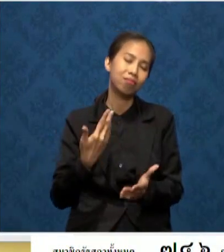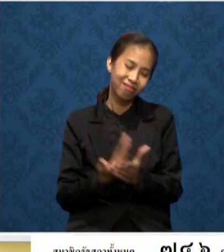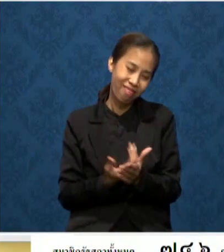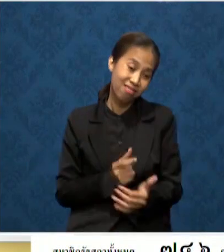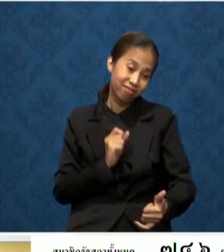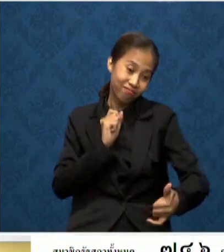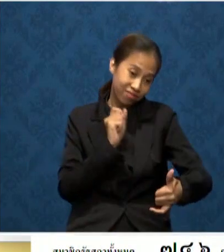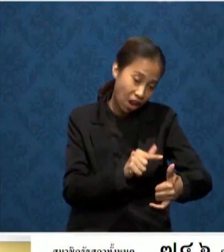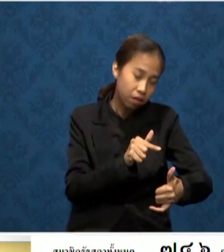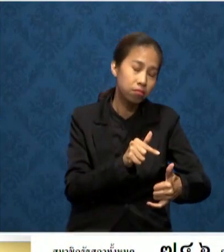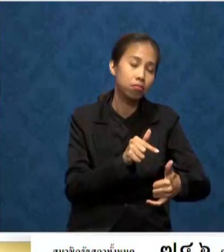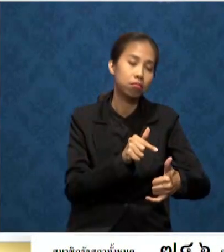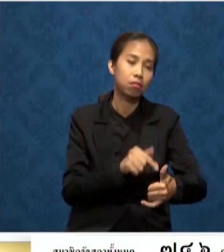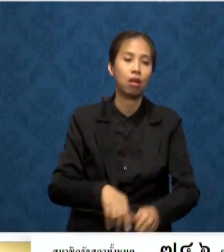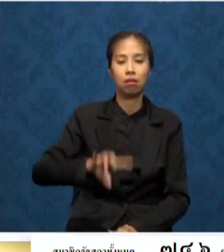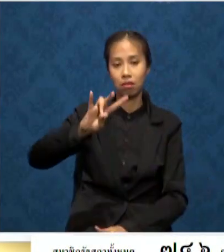ข